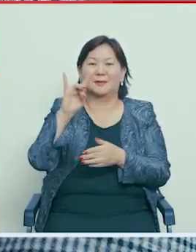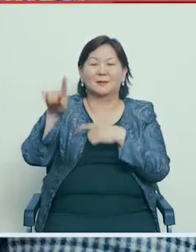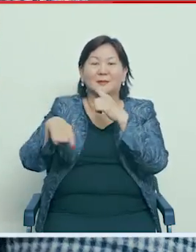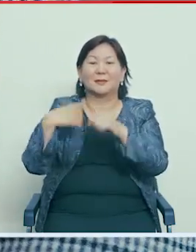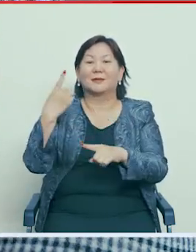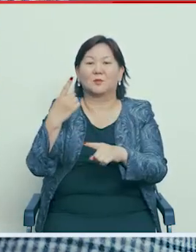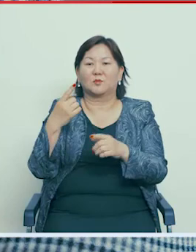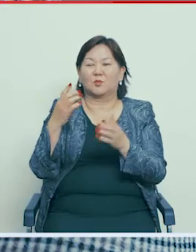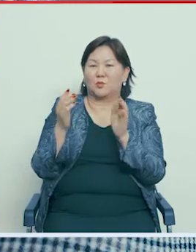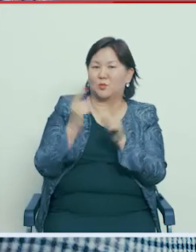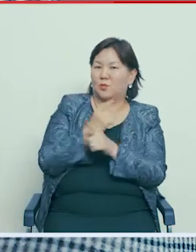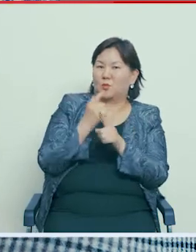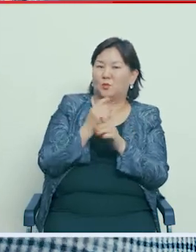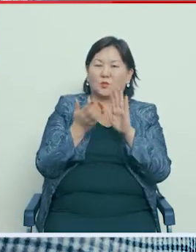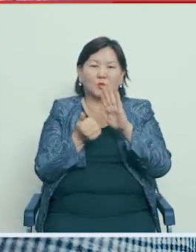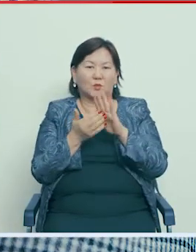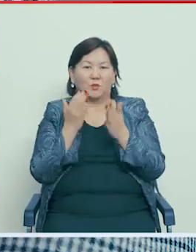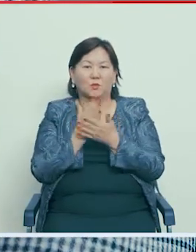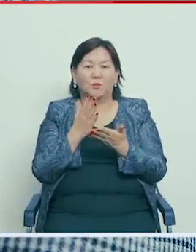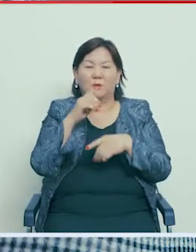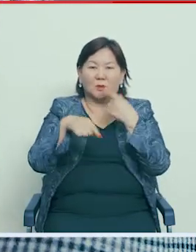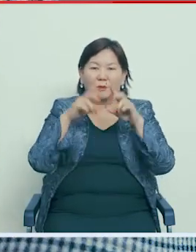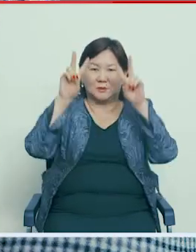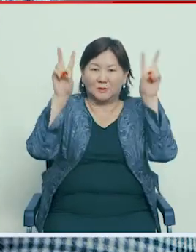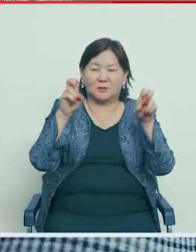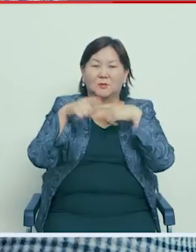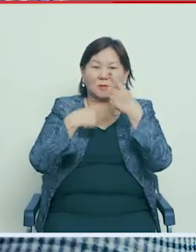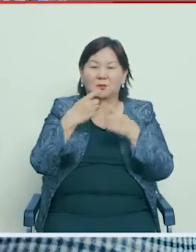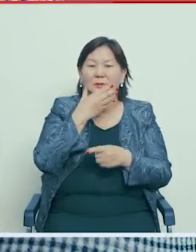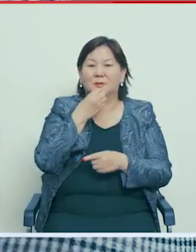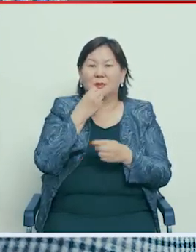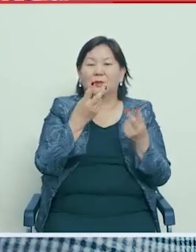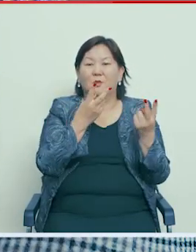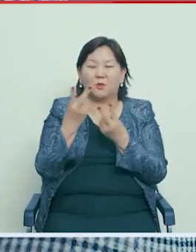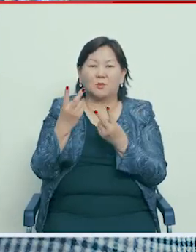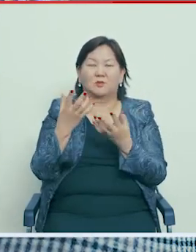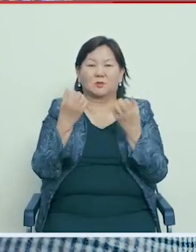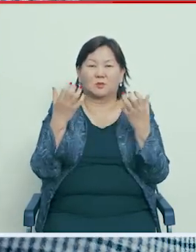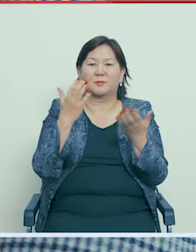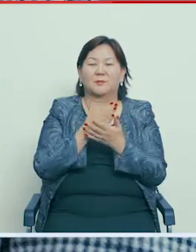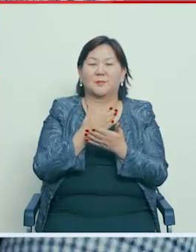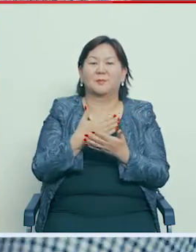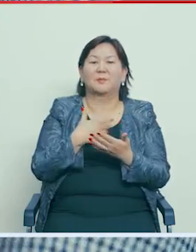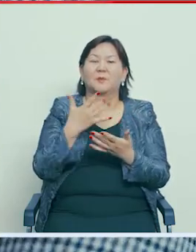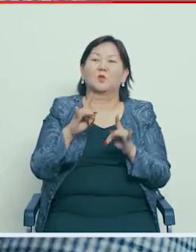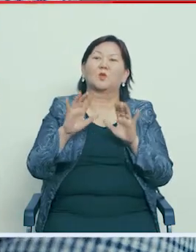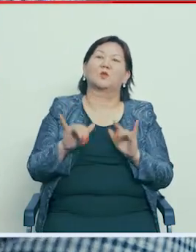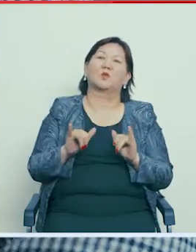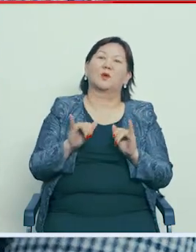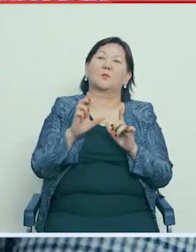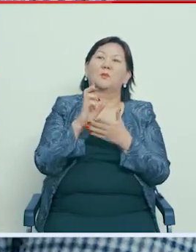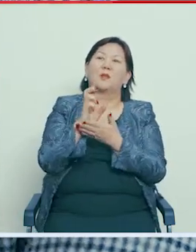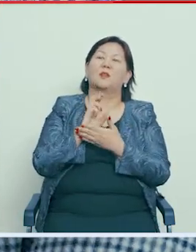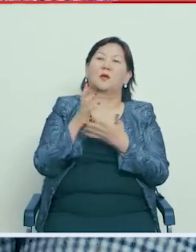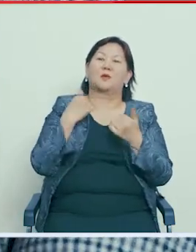бас доголдоод байгаа юм өнөөдөр энэ сэдвийнхаа гол болгоод ярьсан. Яг хөө сайхан үйл болов зөндөө байгаа. Би тэгэд зүгээр суугаад хүнээс бэлэг аваад